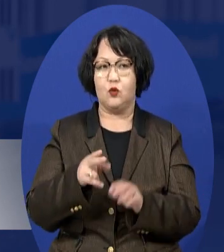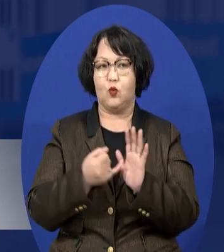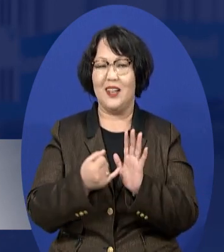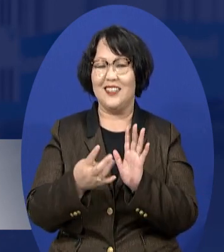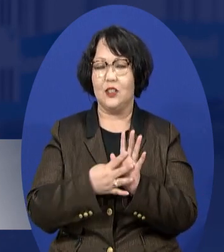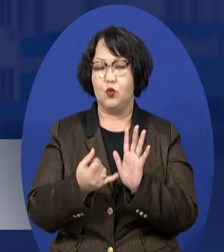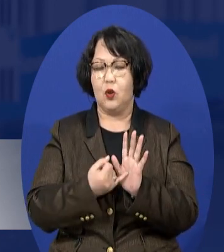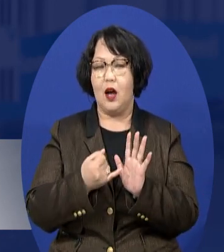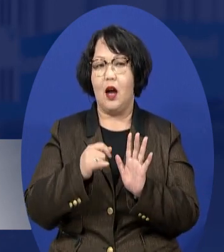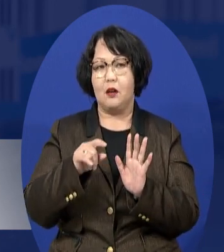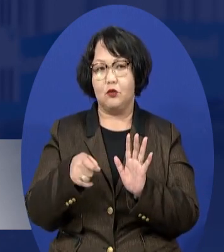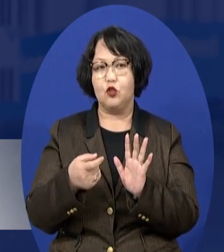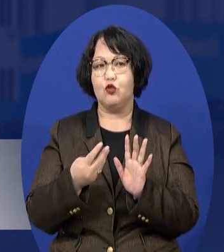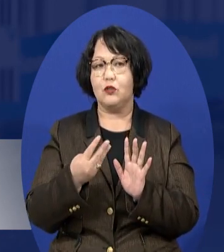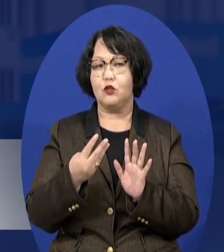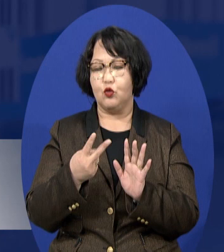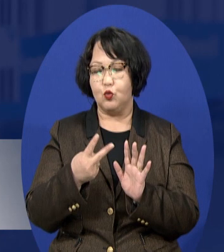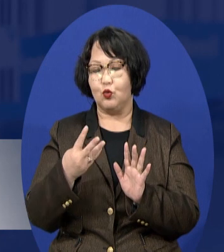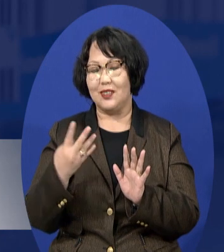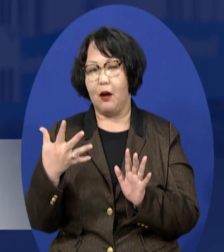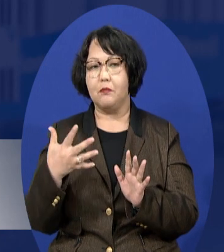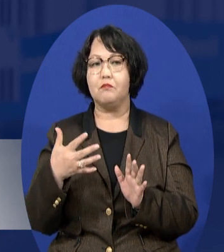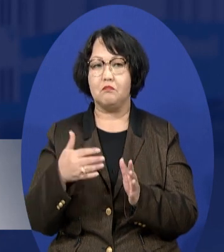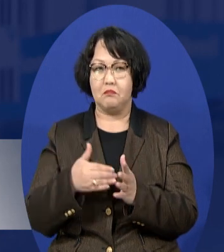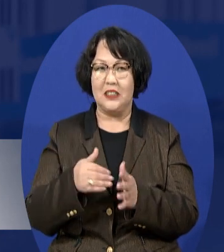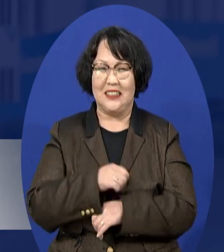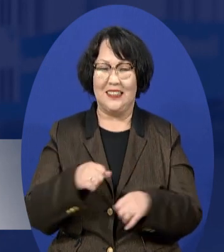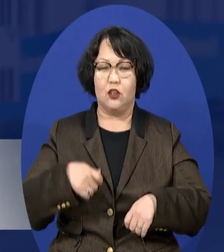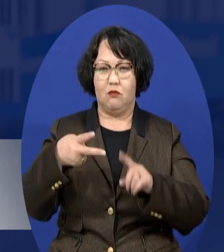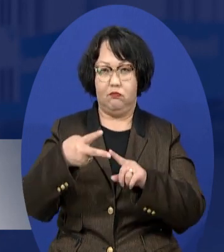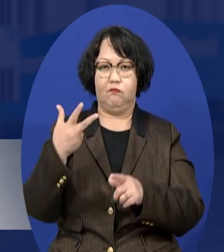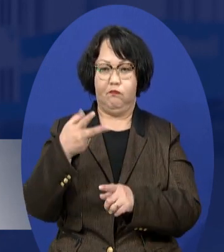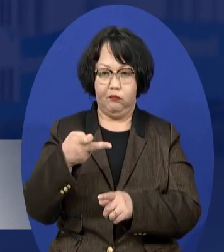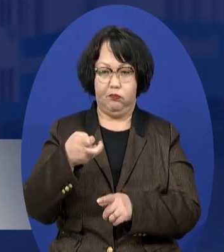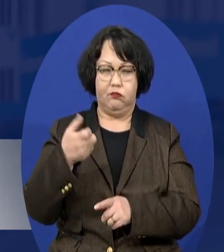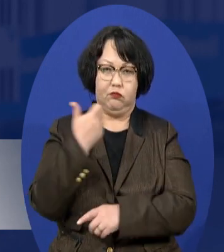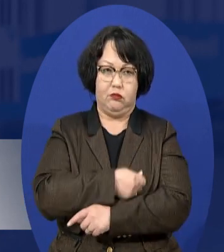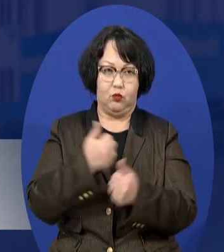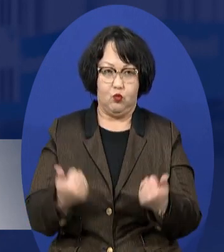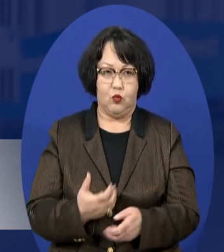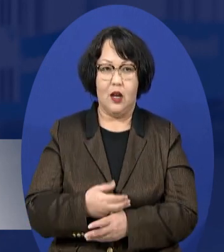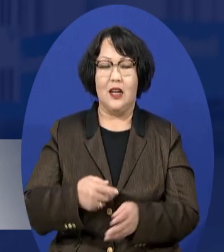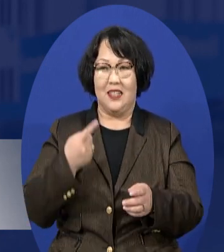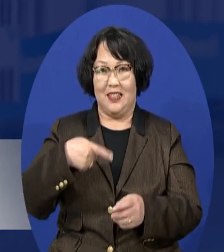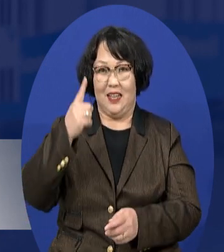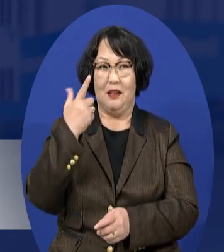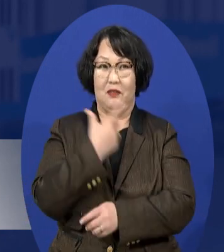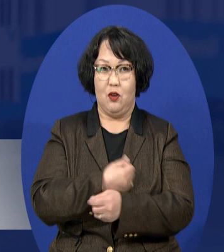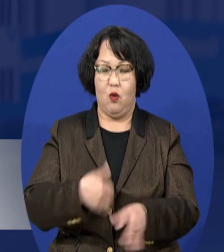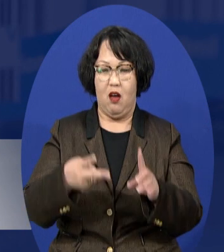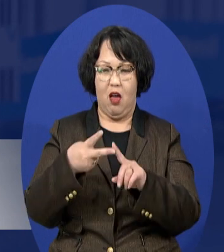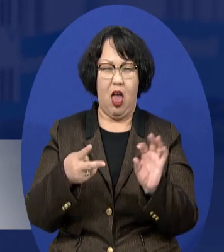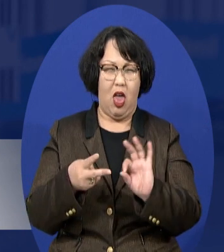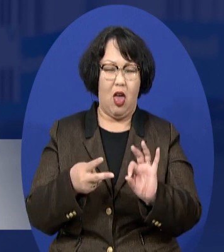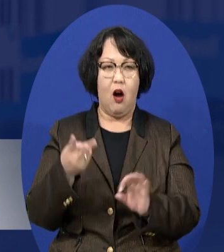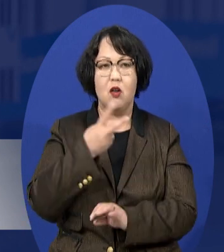1,696,245 иргэн хоёр дахь тун вакциндаа бол хамрагдсан байна. Эхний тун вакцин авсан хэрнээ хоёр дахь тунгаа хийлгээгүй 200 орчим мянган иргэн байна.